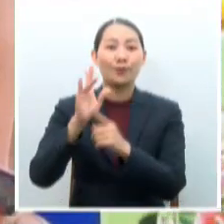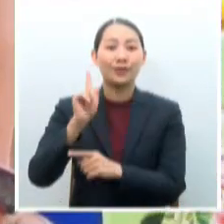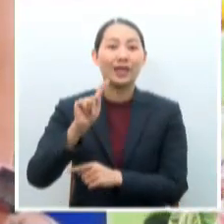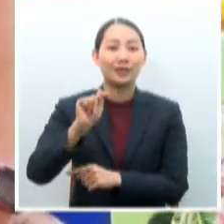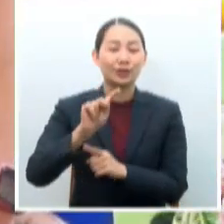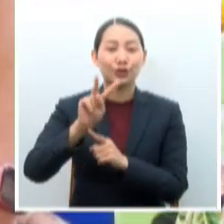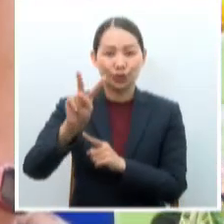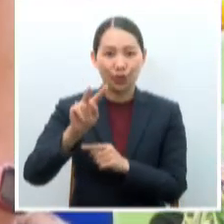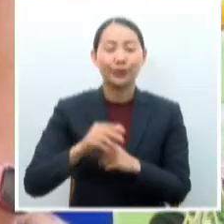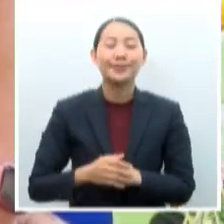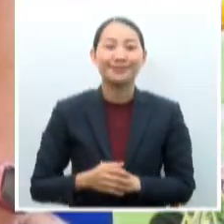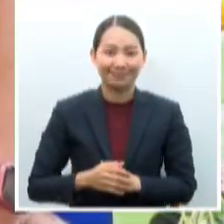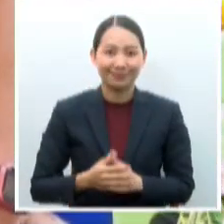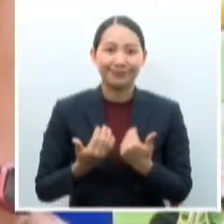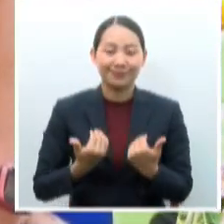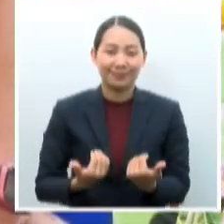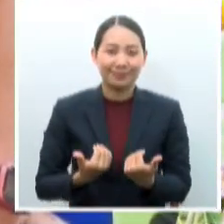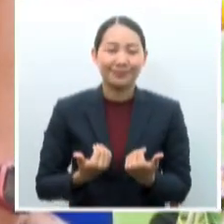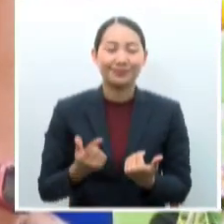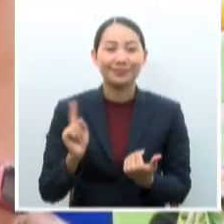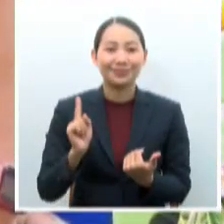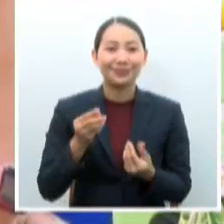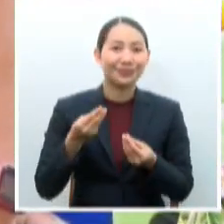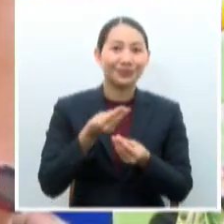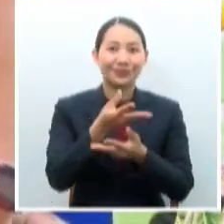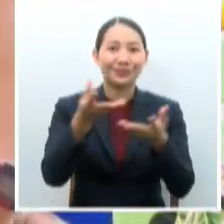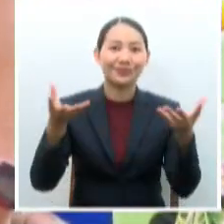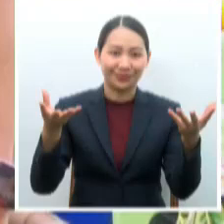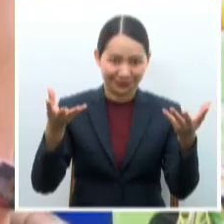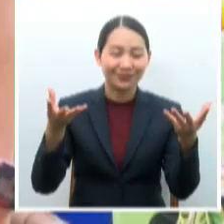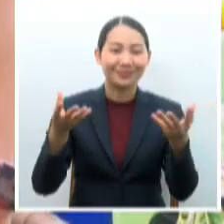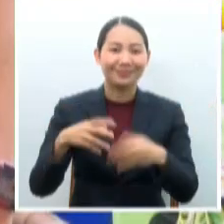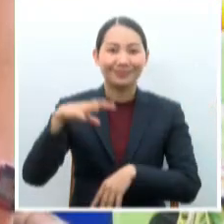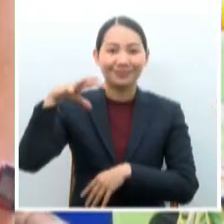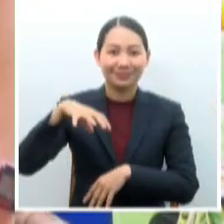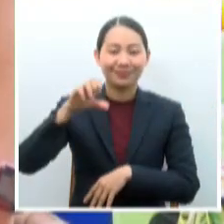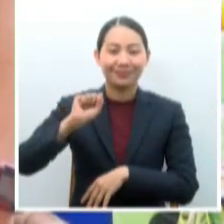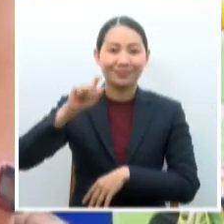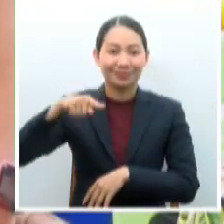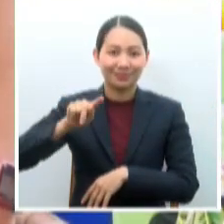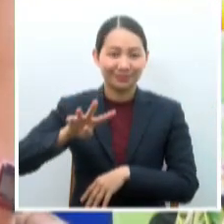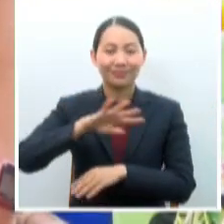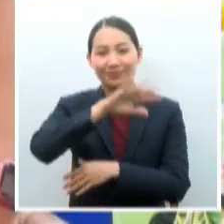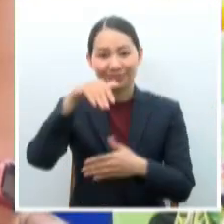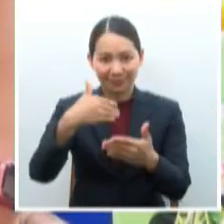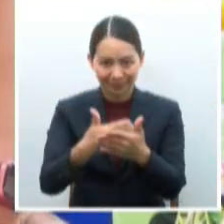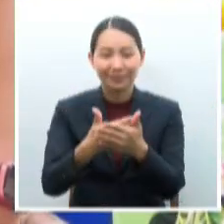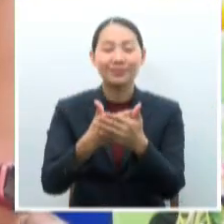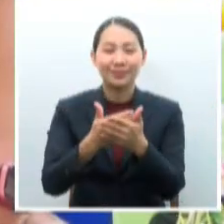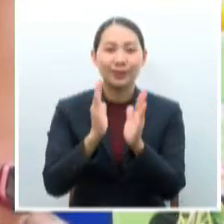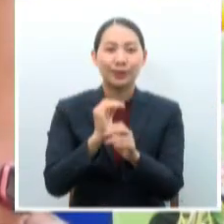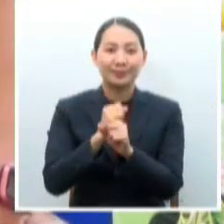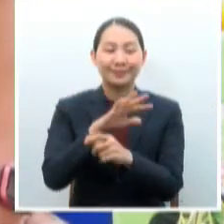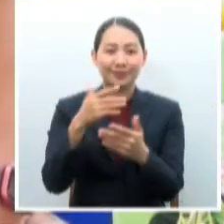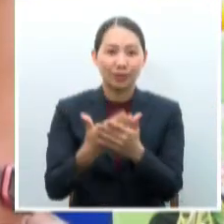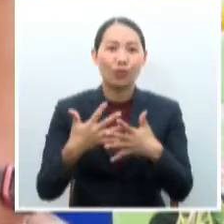งานวันนี้ก็ขออวยพรนะครับให้กับพี่น้องชาวสพททุกท่านนะครับมีแต่ความสุขและก็สุขสมหวังตลอดปี